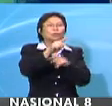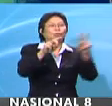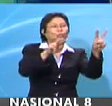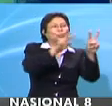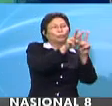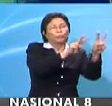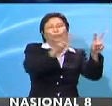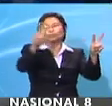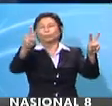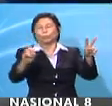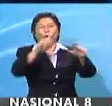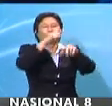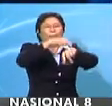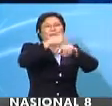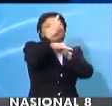masa lebih